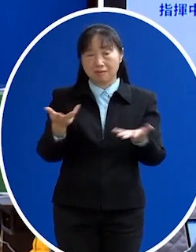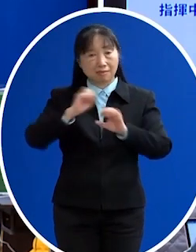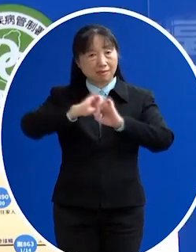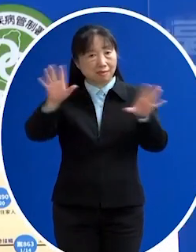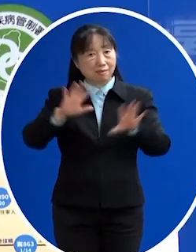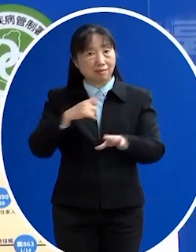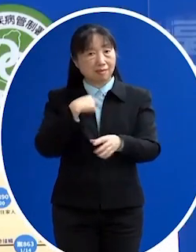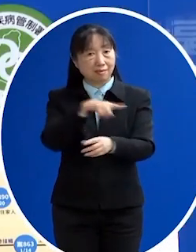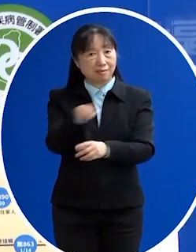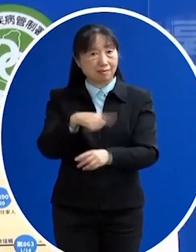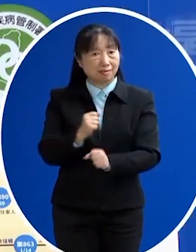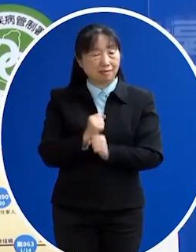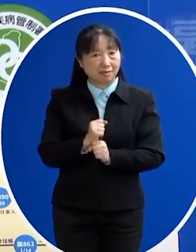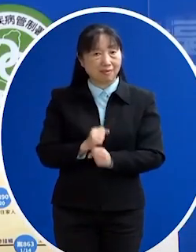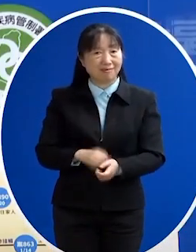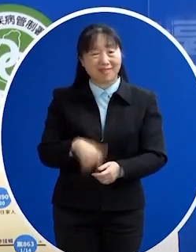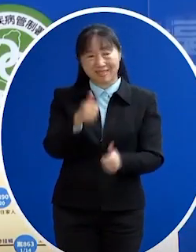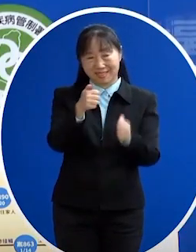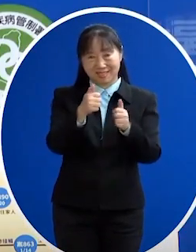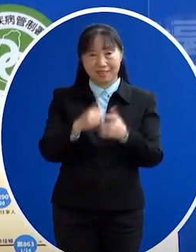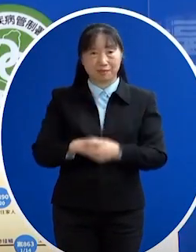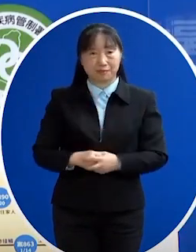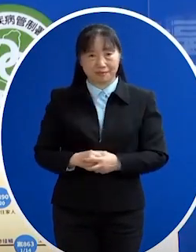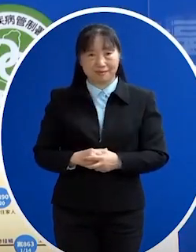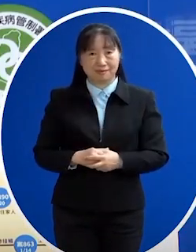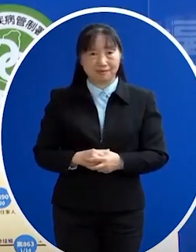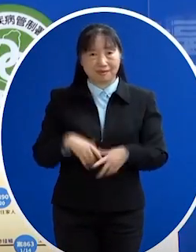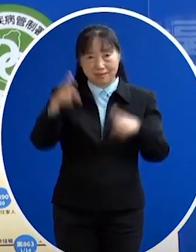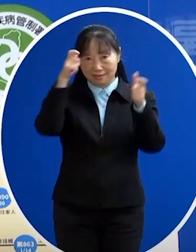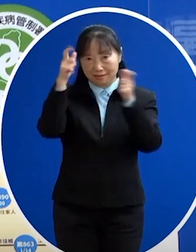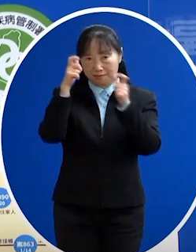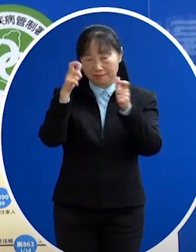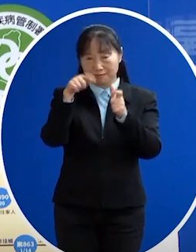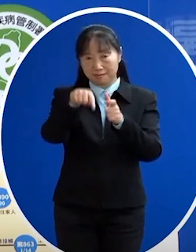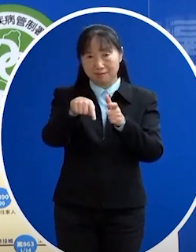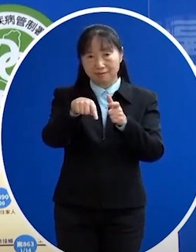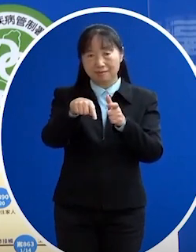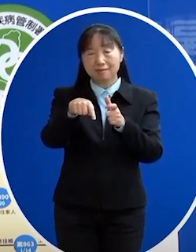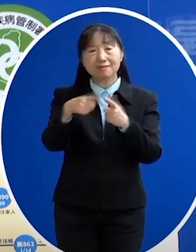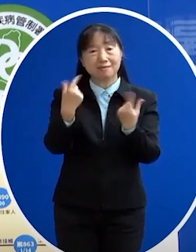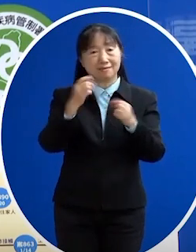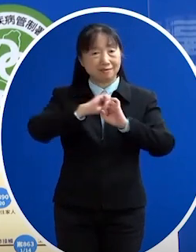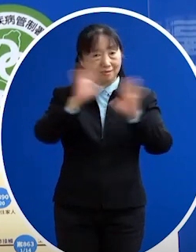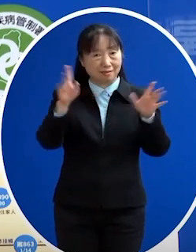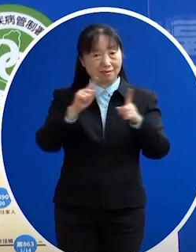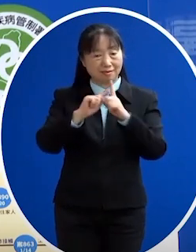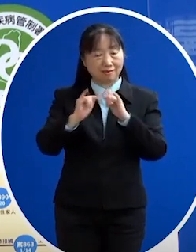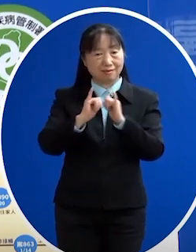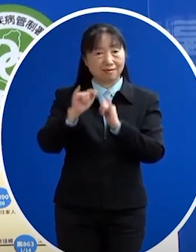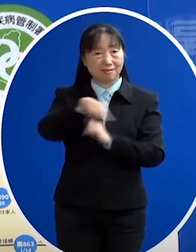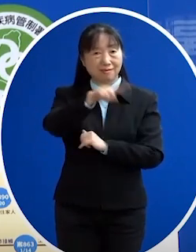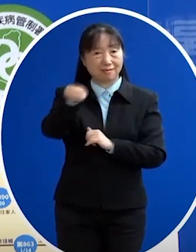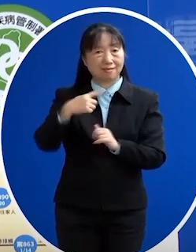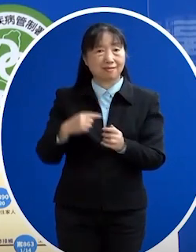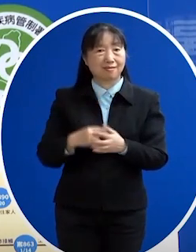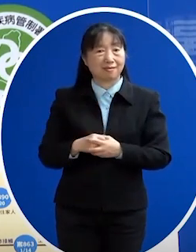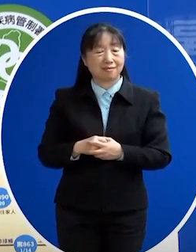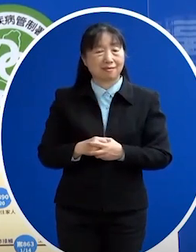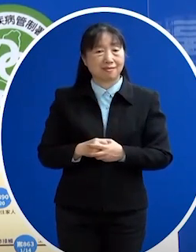长。 对，谢谢哈。那我想在春节前也应该是要呼吁大家，那